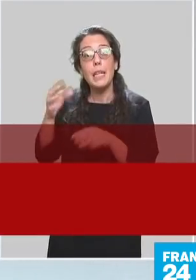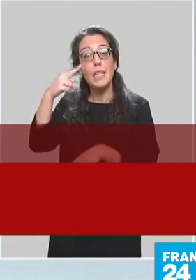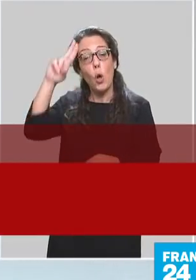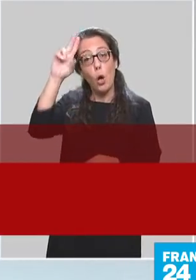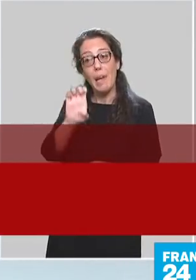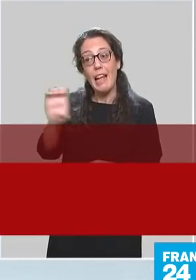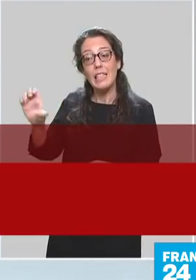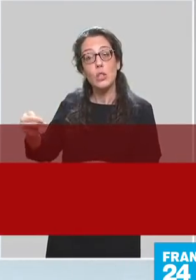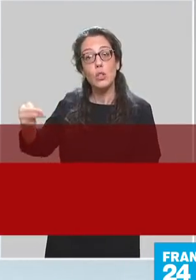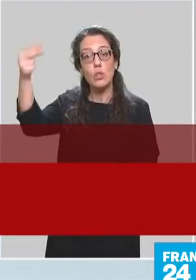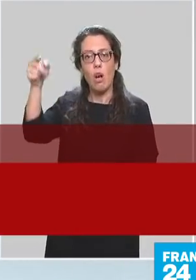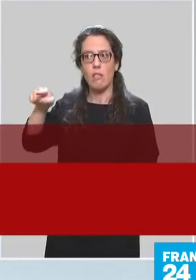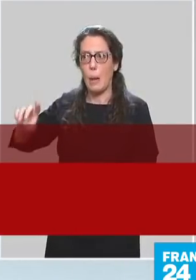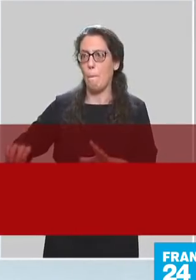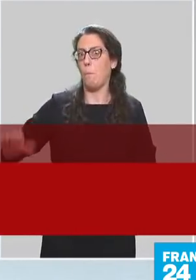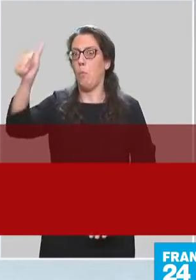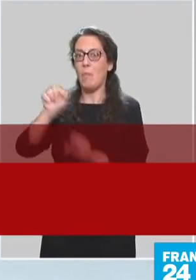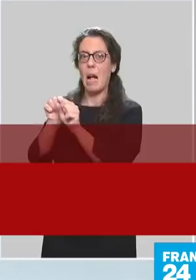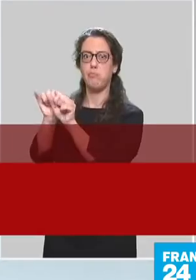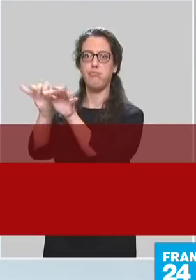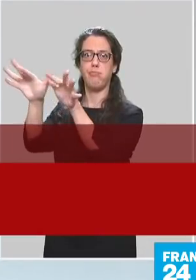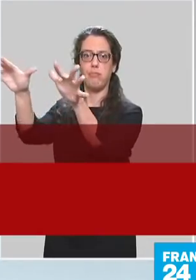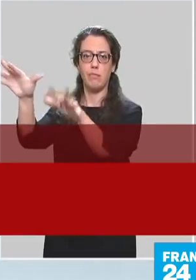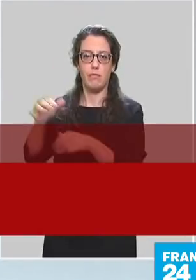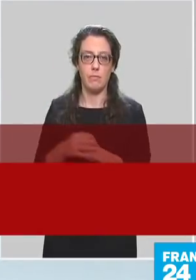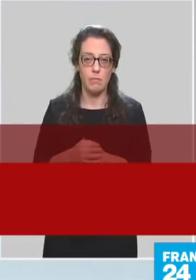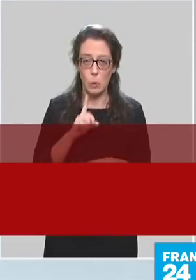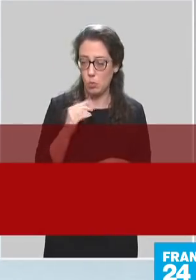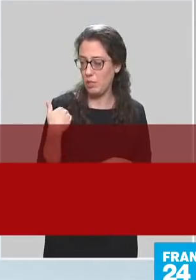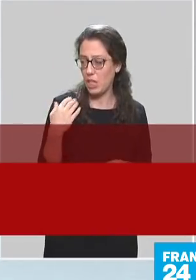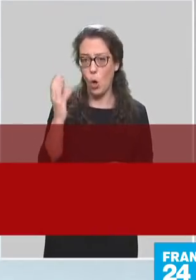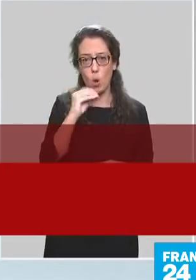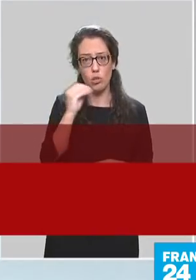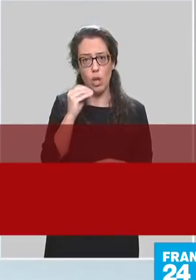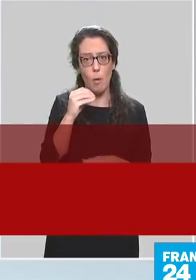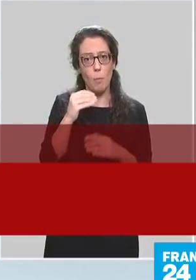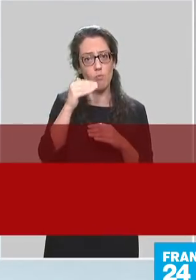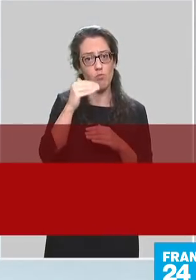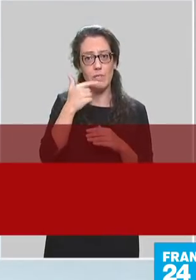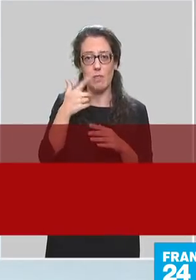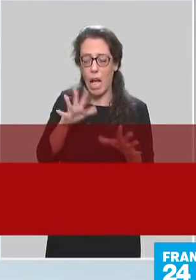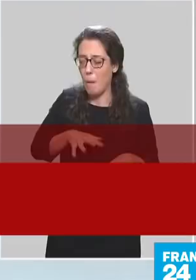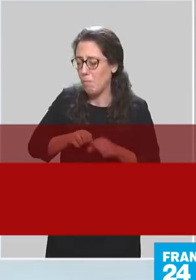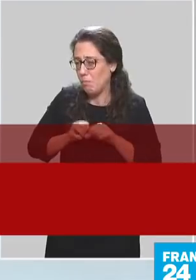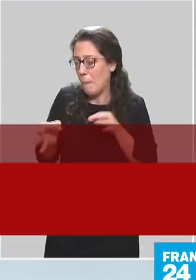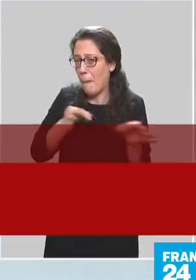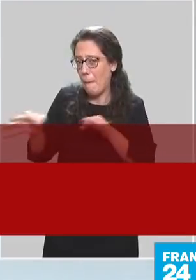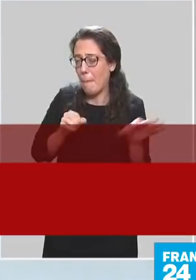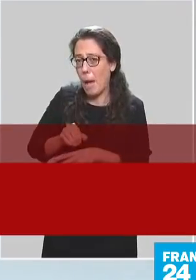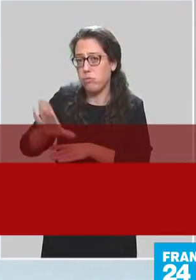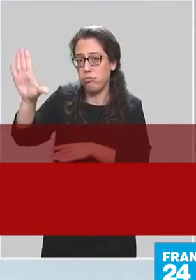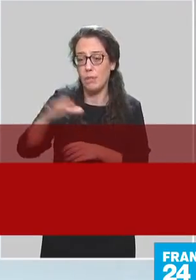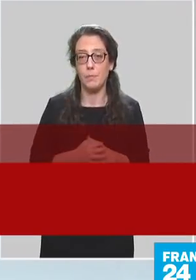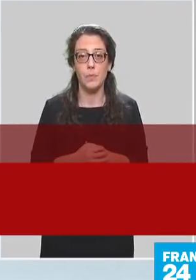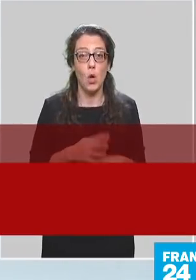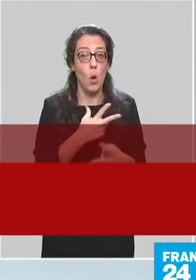nord de l'Europe ont été les premiers touchés, faisant face depuis début octobre à une flambée des contaminations. L'Autriche a